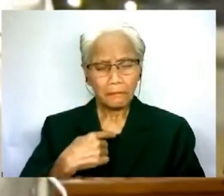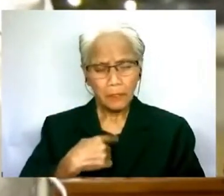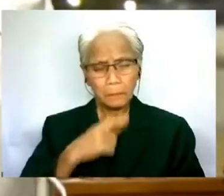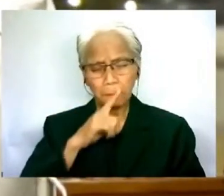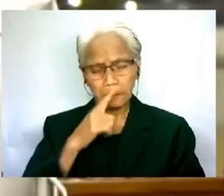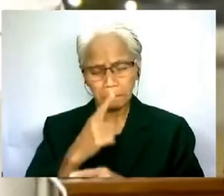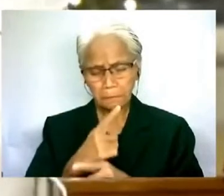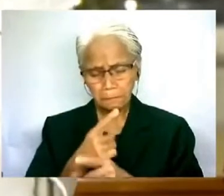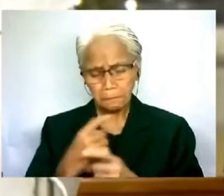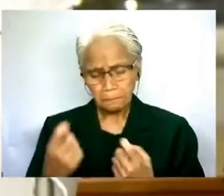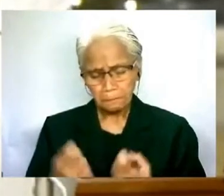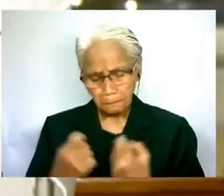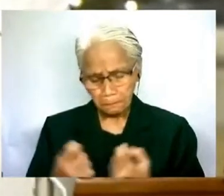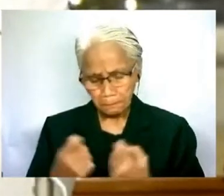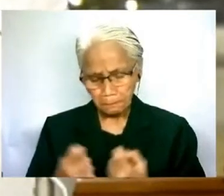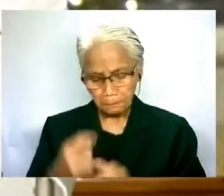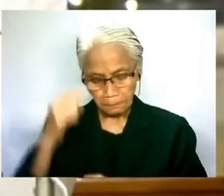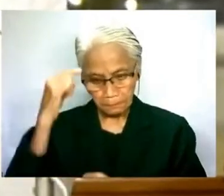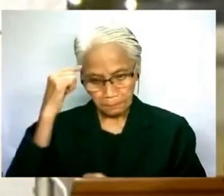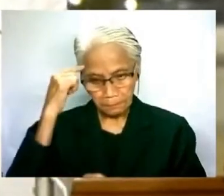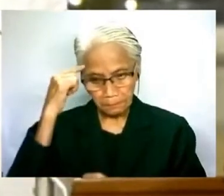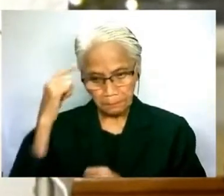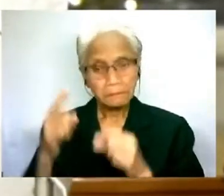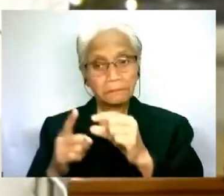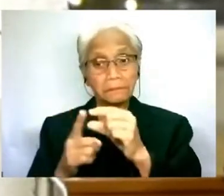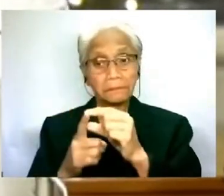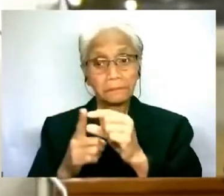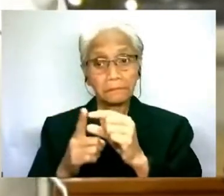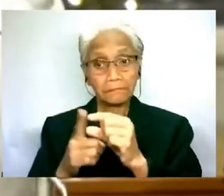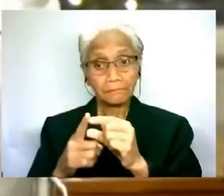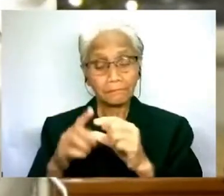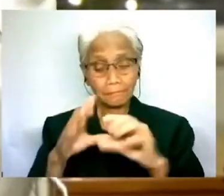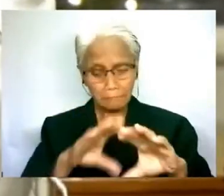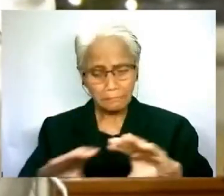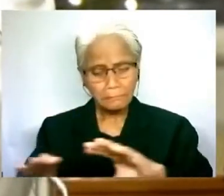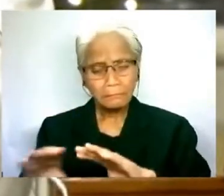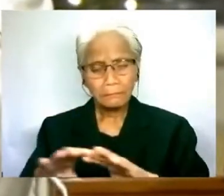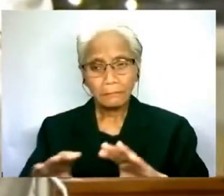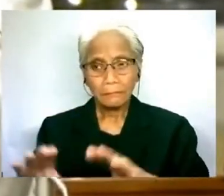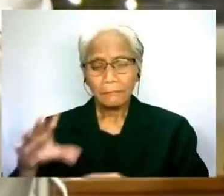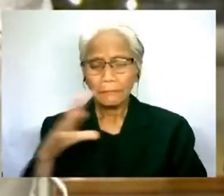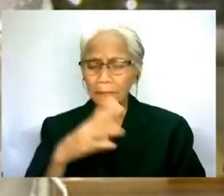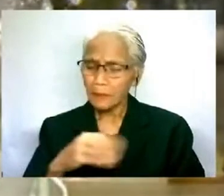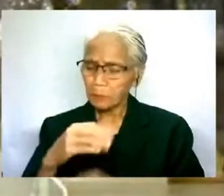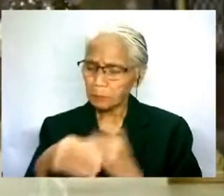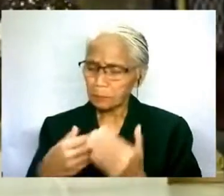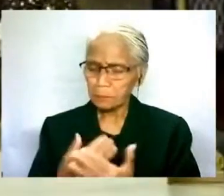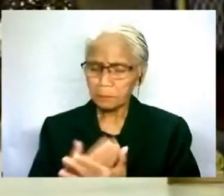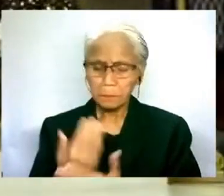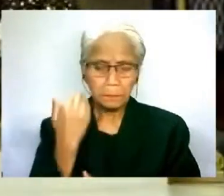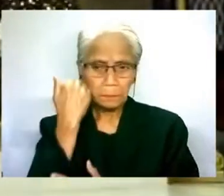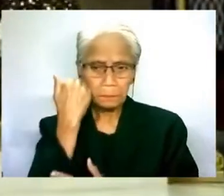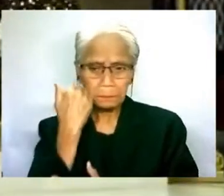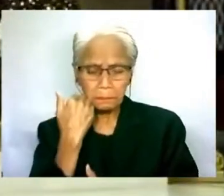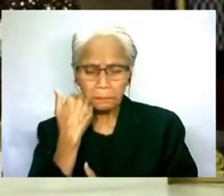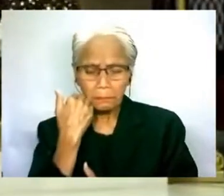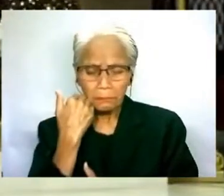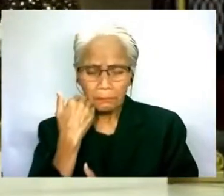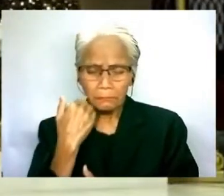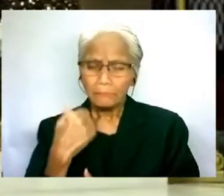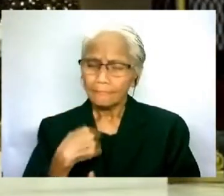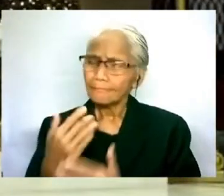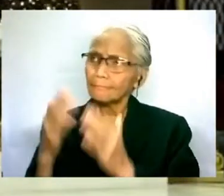nagkasala sa isip, sa salita, at sa gawa, at sa aking pagkukulang. Kaya isinasamo